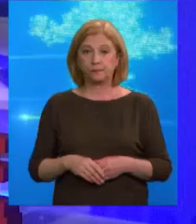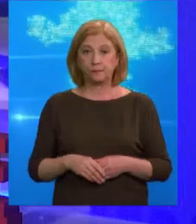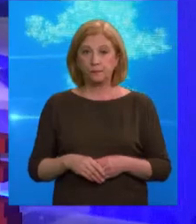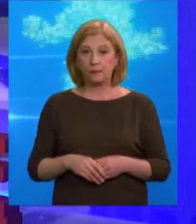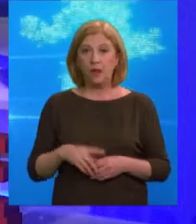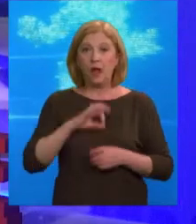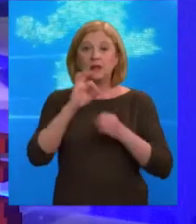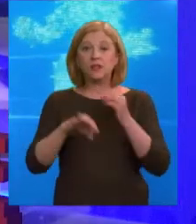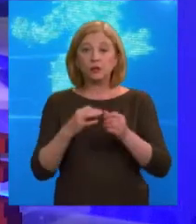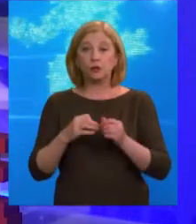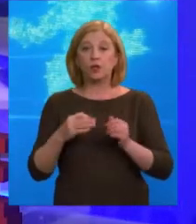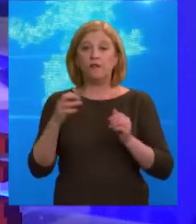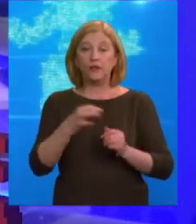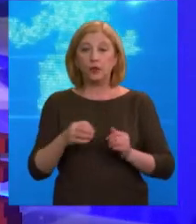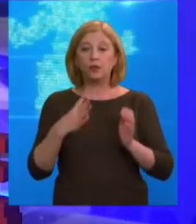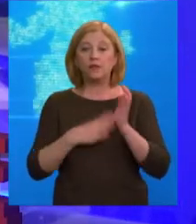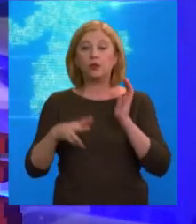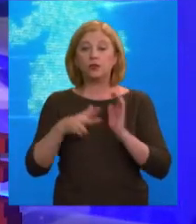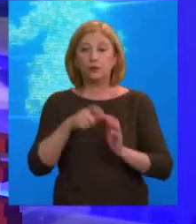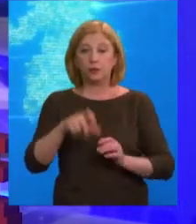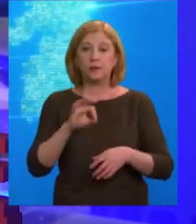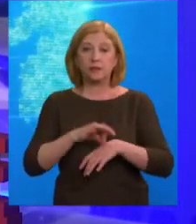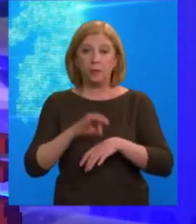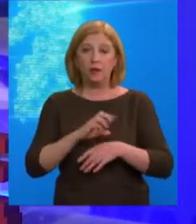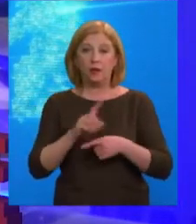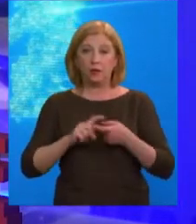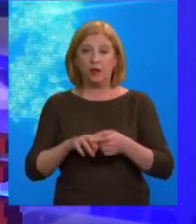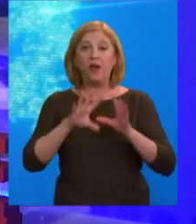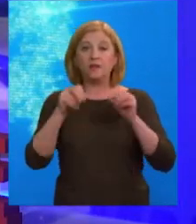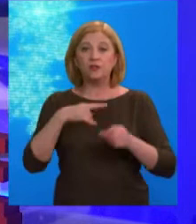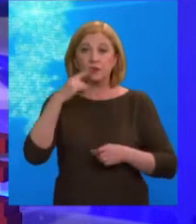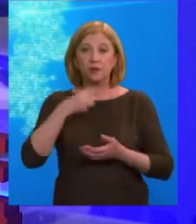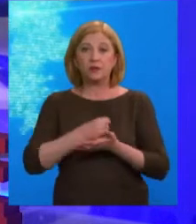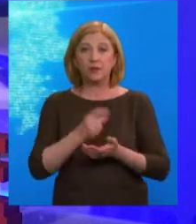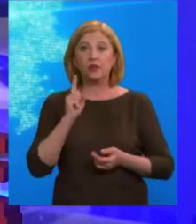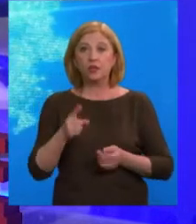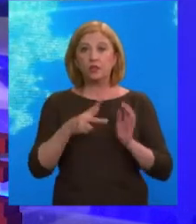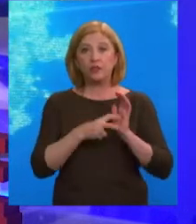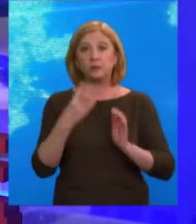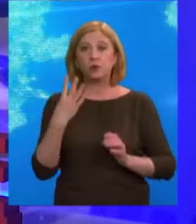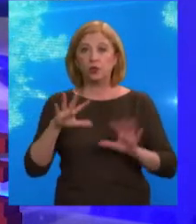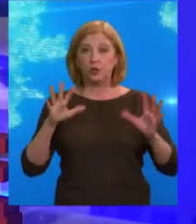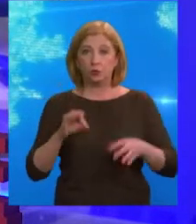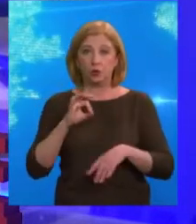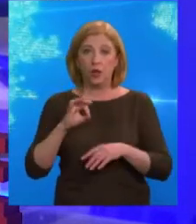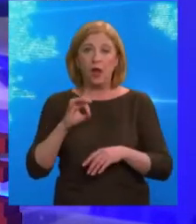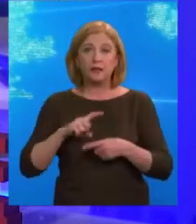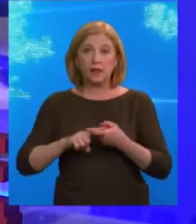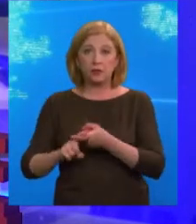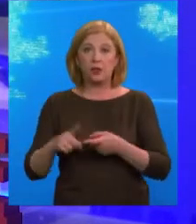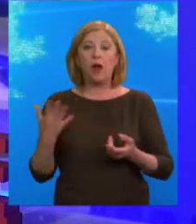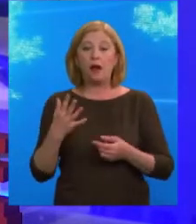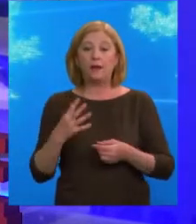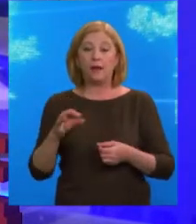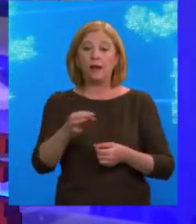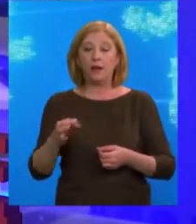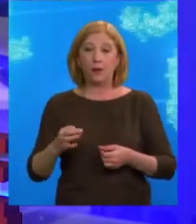за сутки в регионе 98 человек заболели коронавирусом всего в челябинской области зафиксировано 1804 случаи заражения кирой он лидирует сейчас